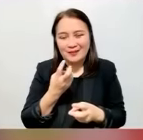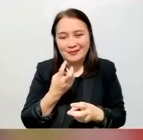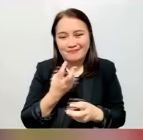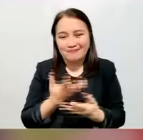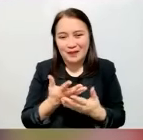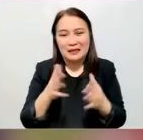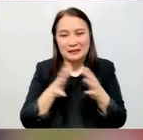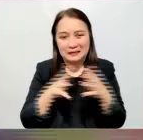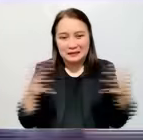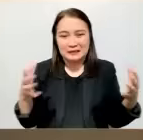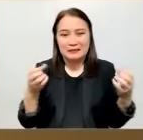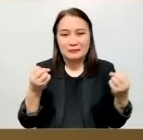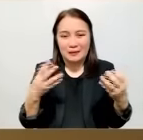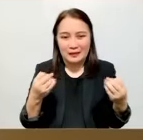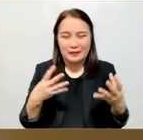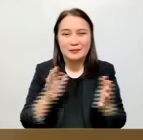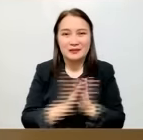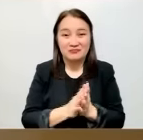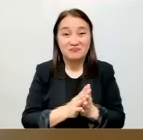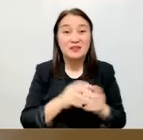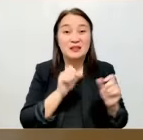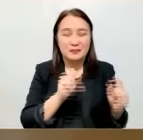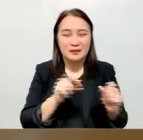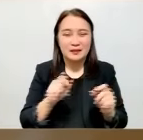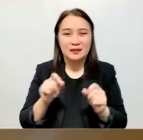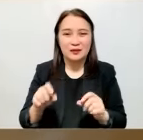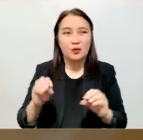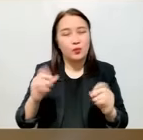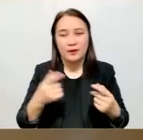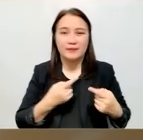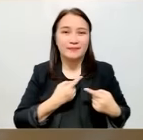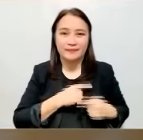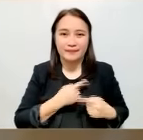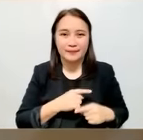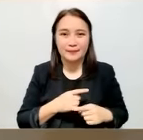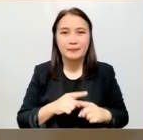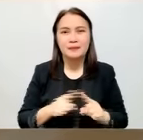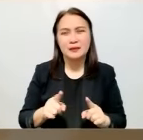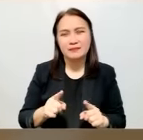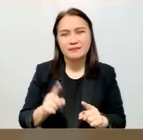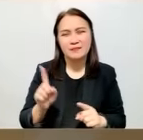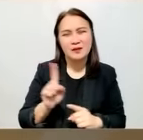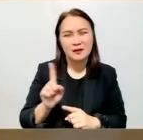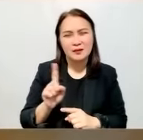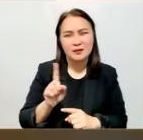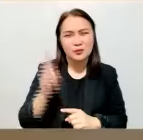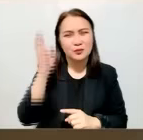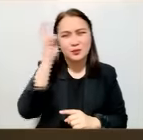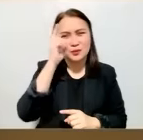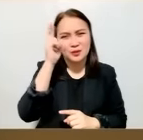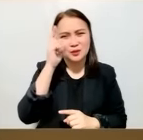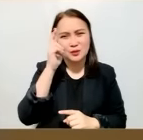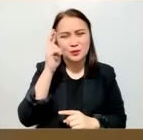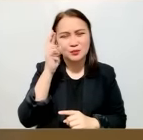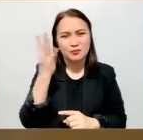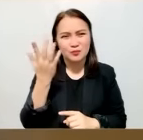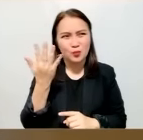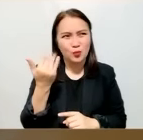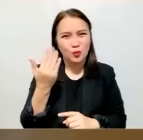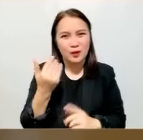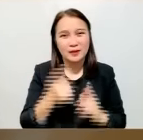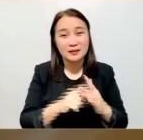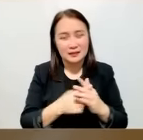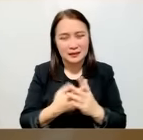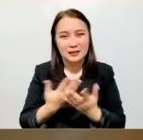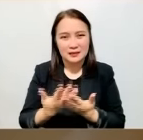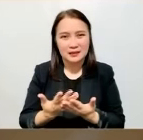marami silang paninda. Wala namang nasaktan sa insidente, pero palaisipan pa sa mga otoridad ang sanhi at kabuang pinsala sa